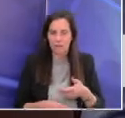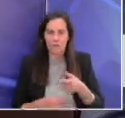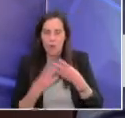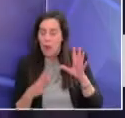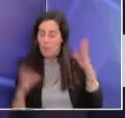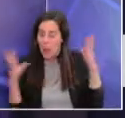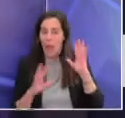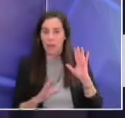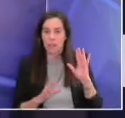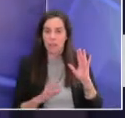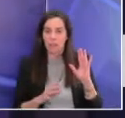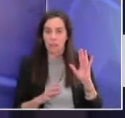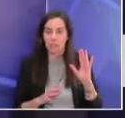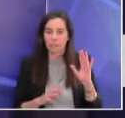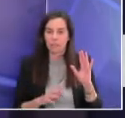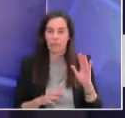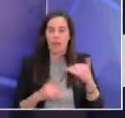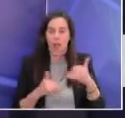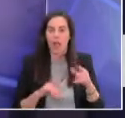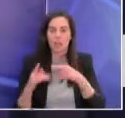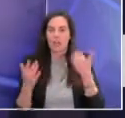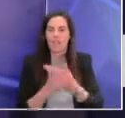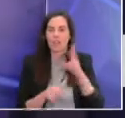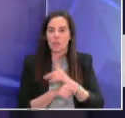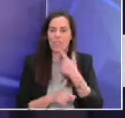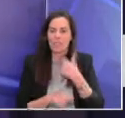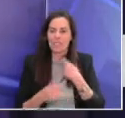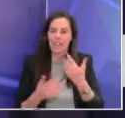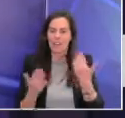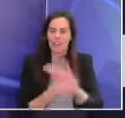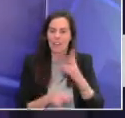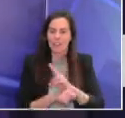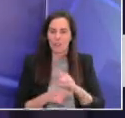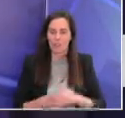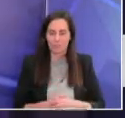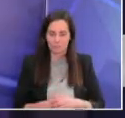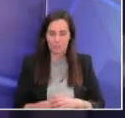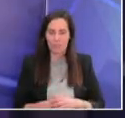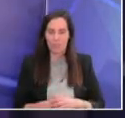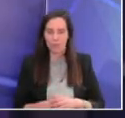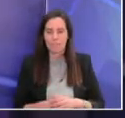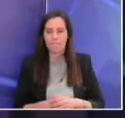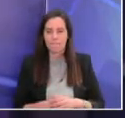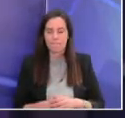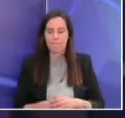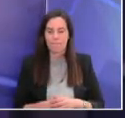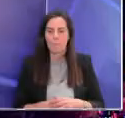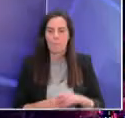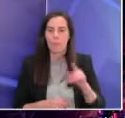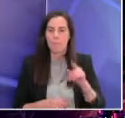הם בפרנויה. כן, זהו, בוא נעבור רגע לפייק ניוז. בוא תתן לנו, הערת עינינו. אז פשוט לא הגיע